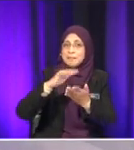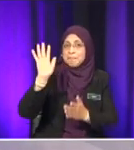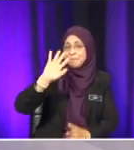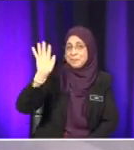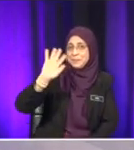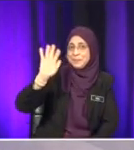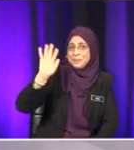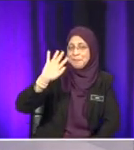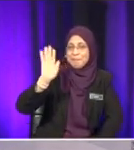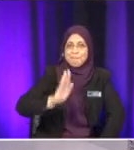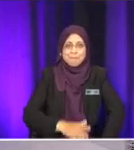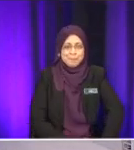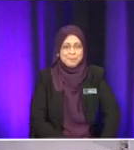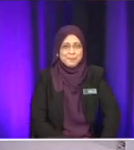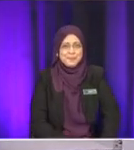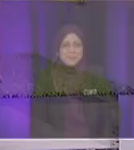bye